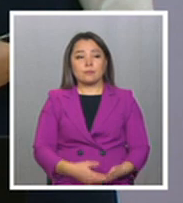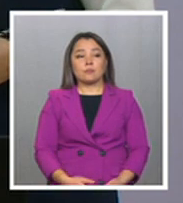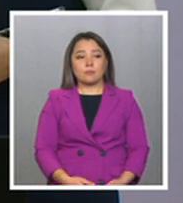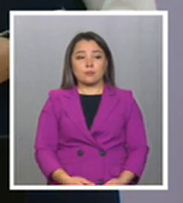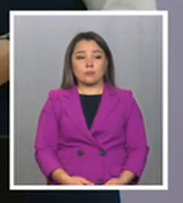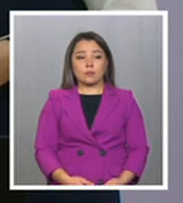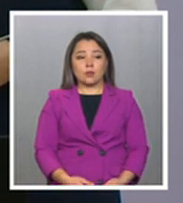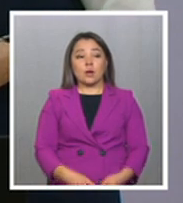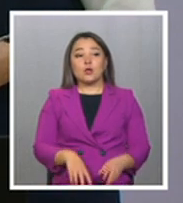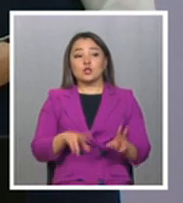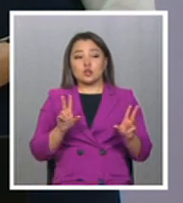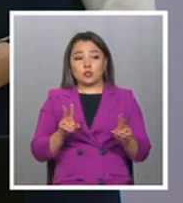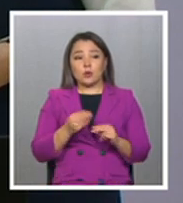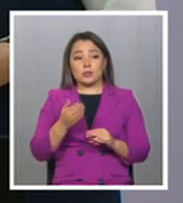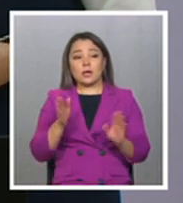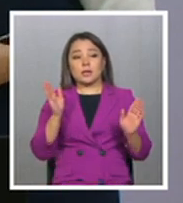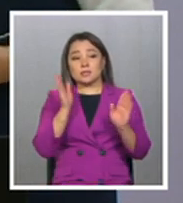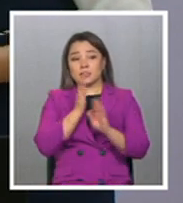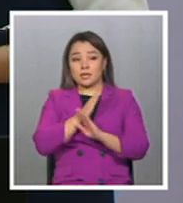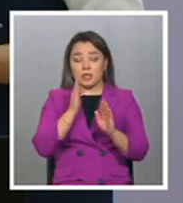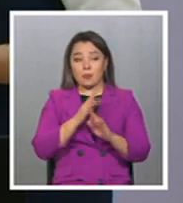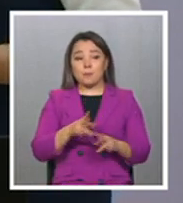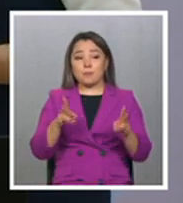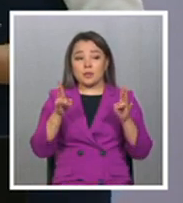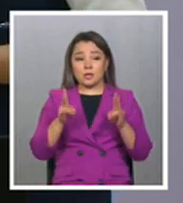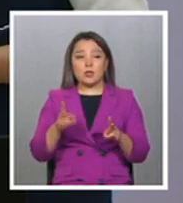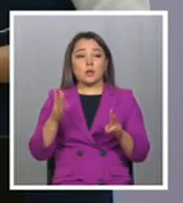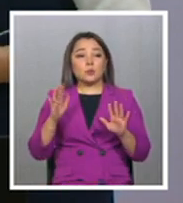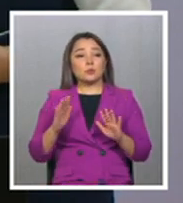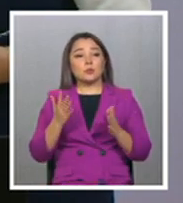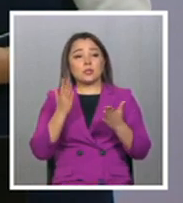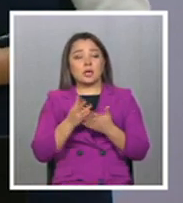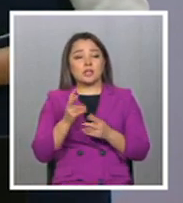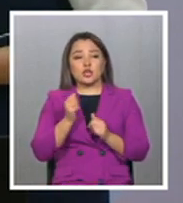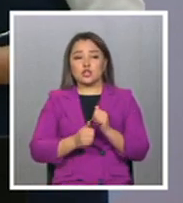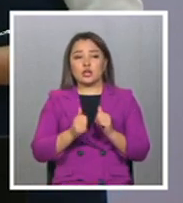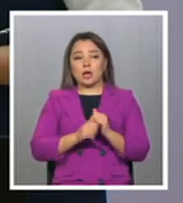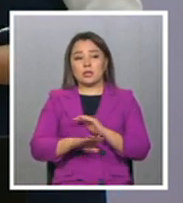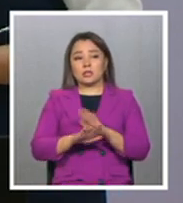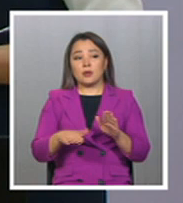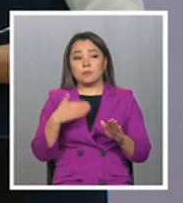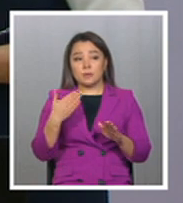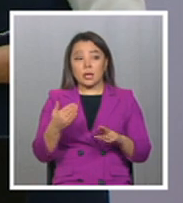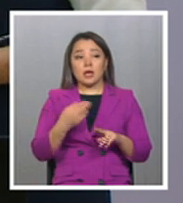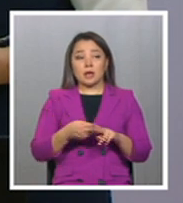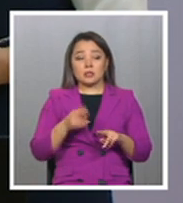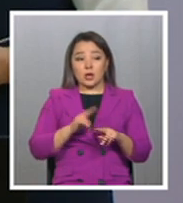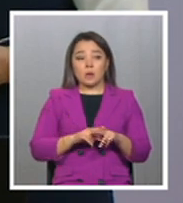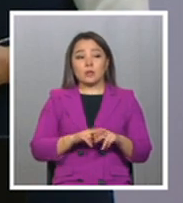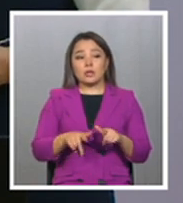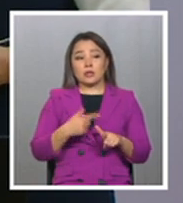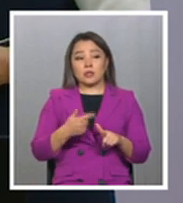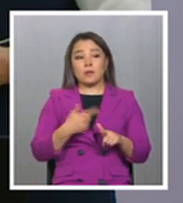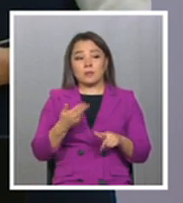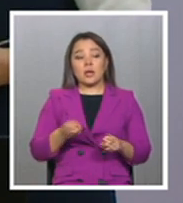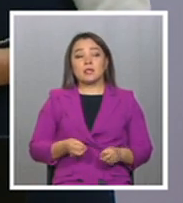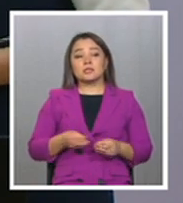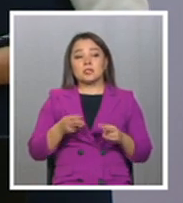К счастью, стихийные бедствия случаются нечасто. Их еще называют